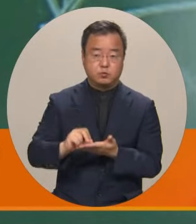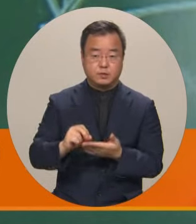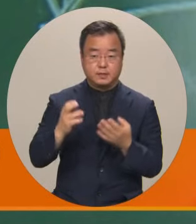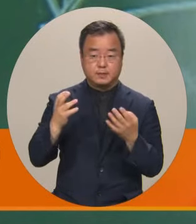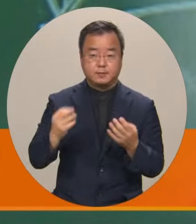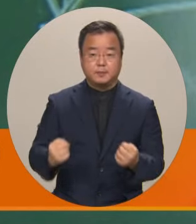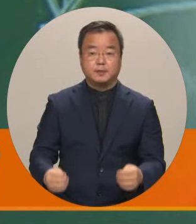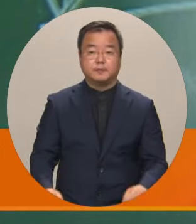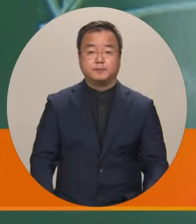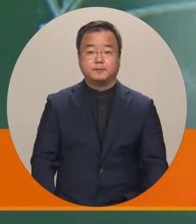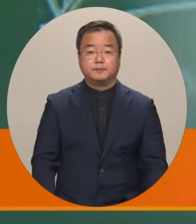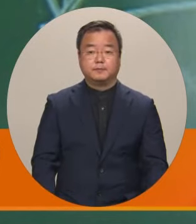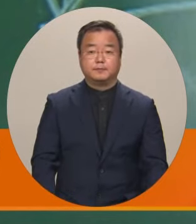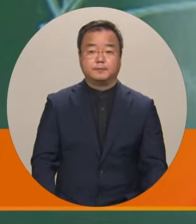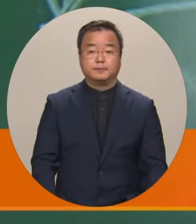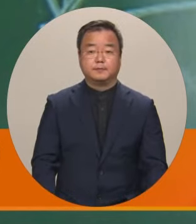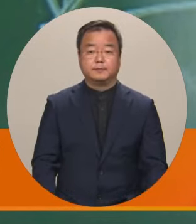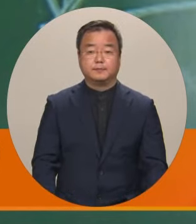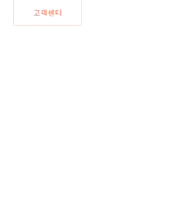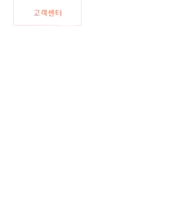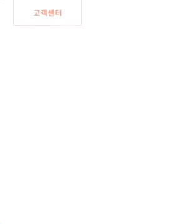영상부터 보고 오겠습니다